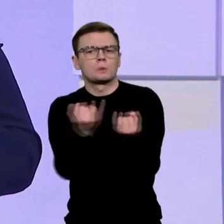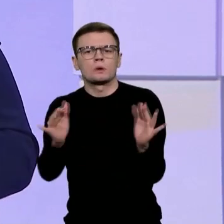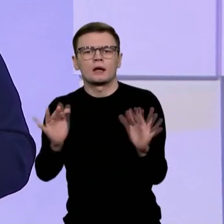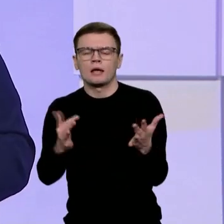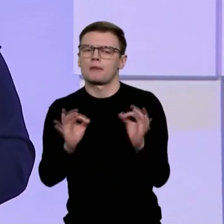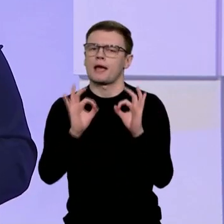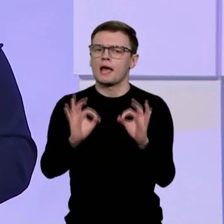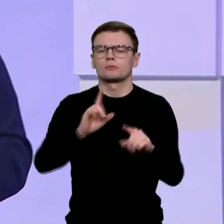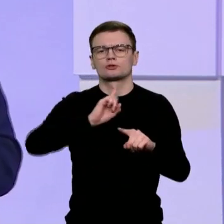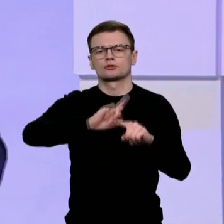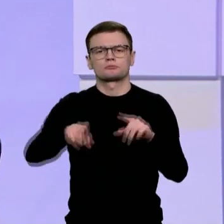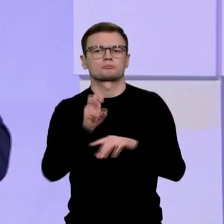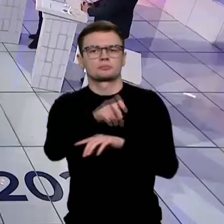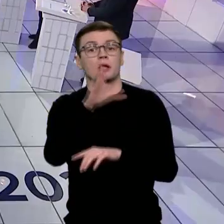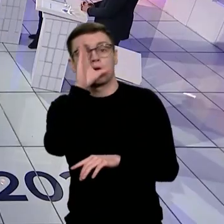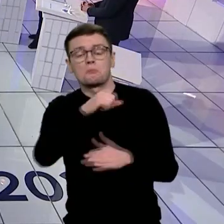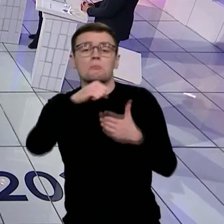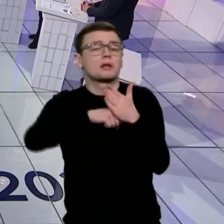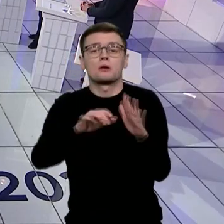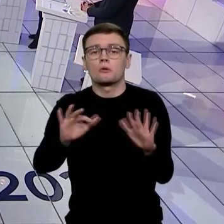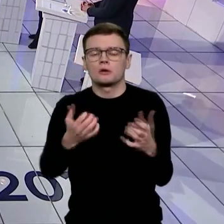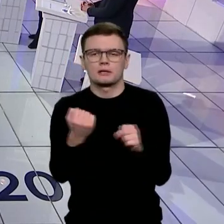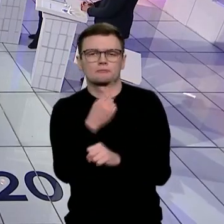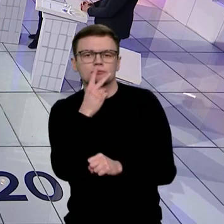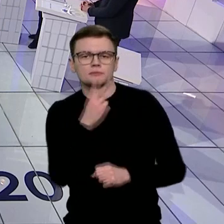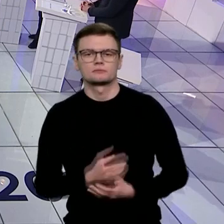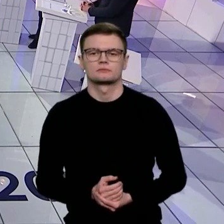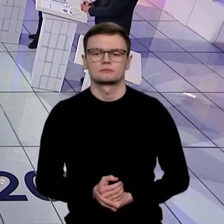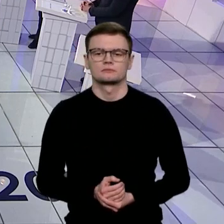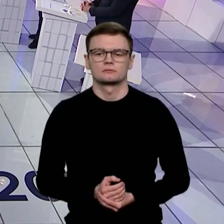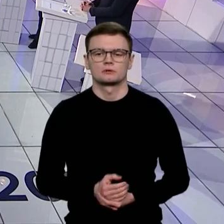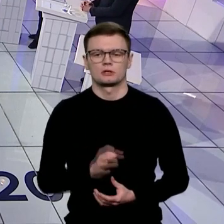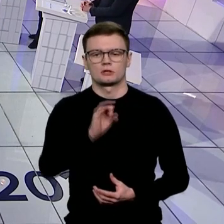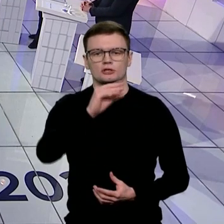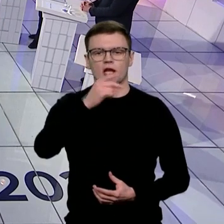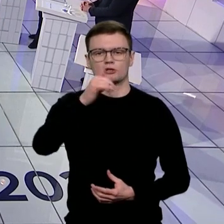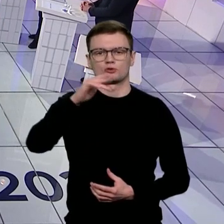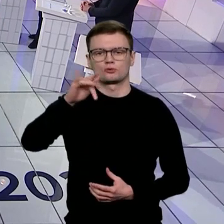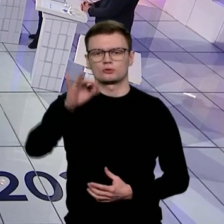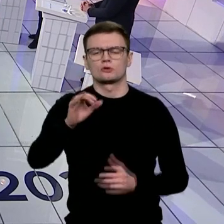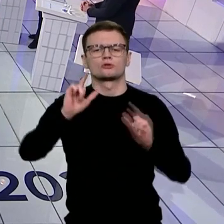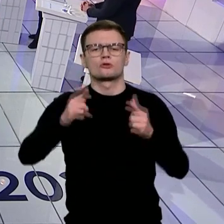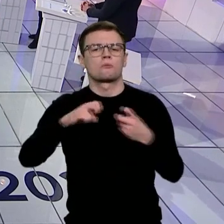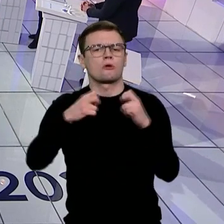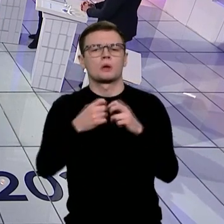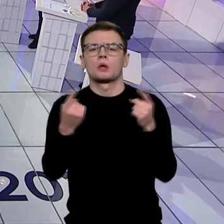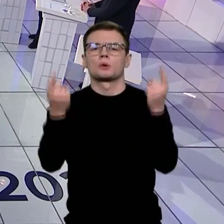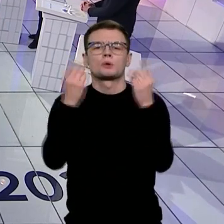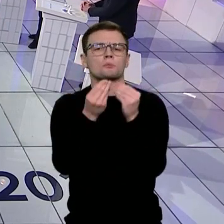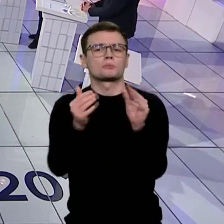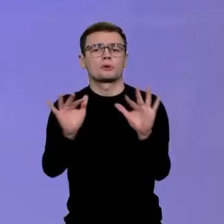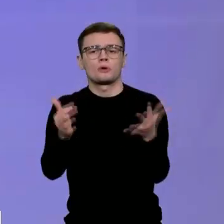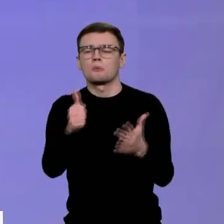ir kame yra priežastis. Pane Šedžiau, kokią jūs pačią opiausią problemą imtumėte spręsti, jeigu taptumėte